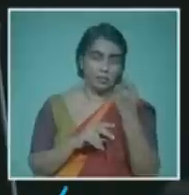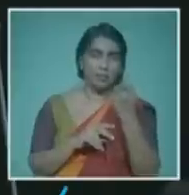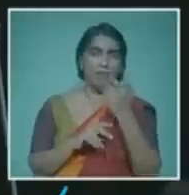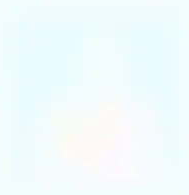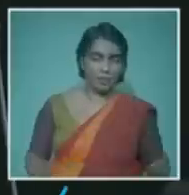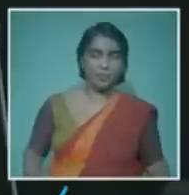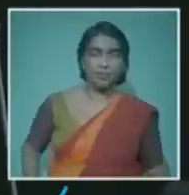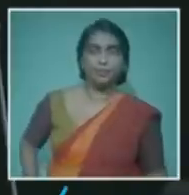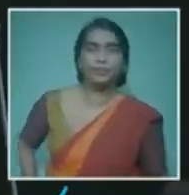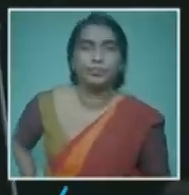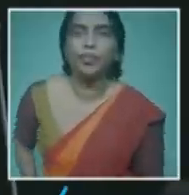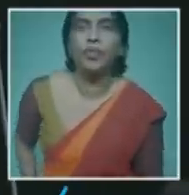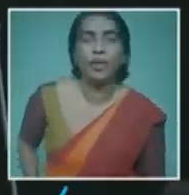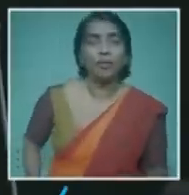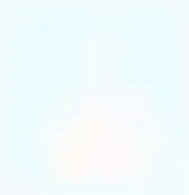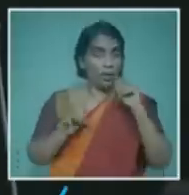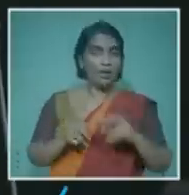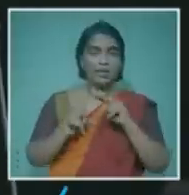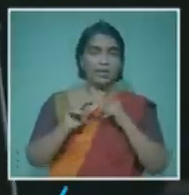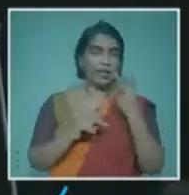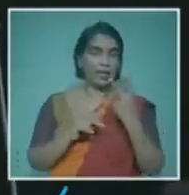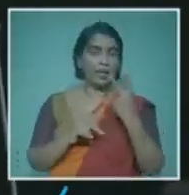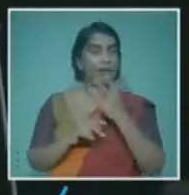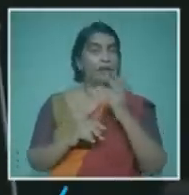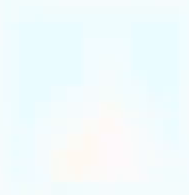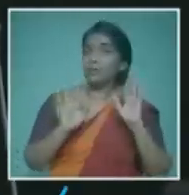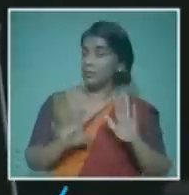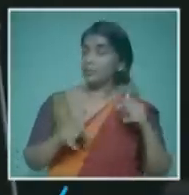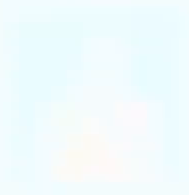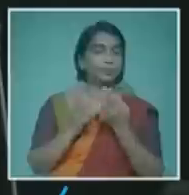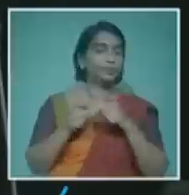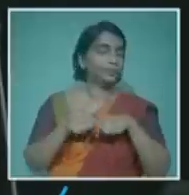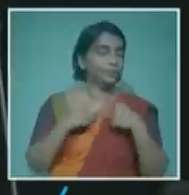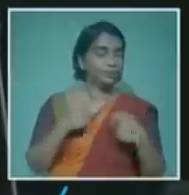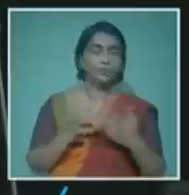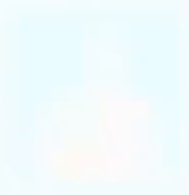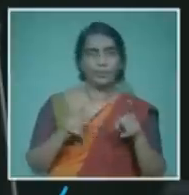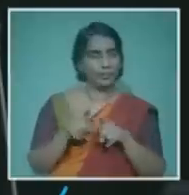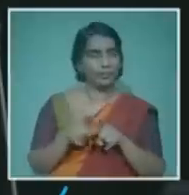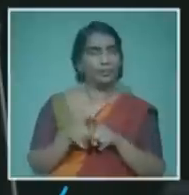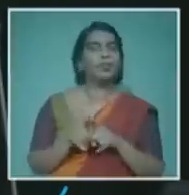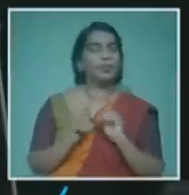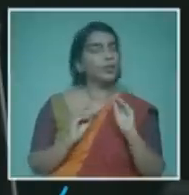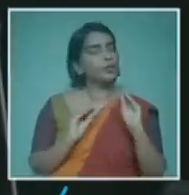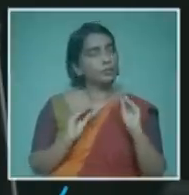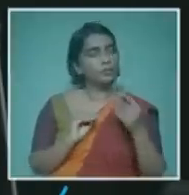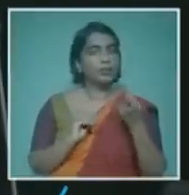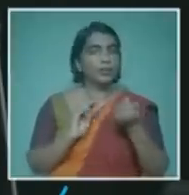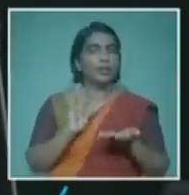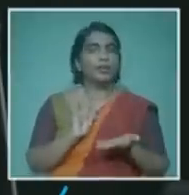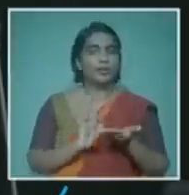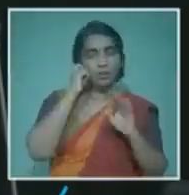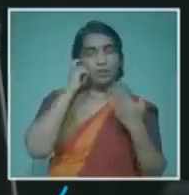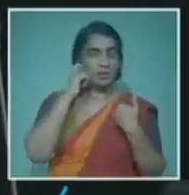එකට 72යි වෝටර් බෝඩ් එකෙන් ගද්දි 72යි බෝතලේ ගද්දි රුපියල් 150යි මේ සඳහා විශාල පිරිවැයක් යන යම් කිසි මිල වැඩි කිරීමකට